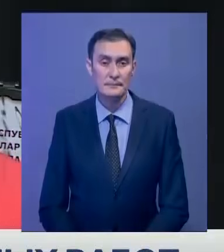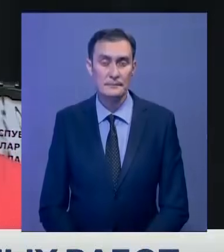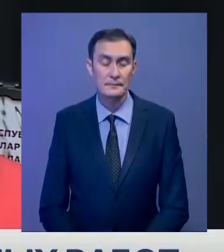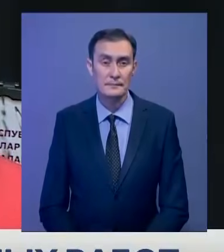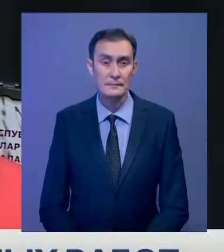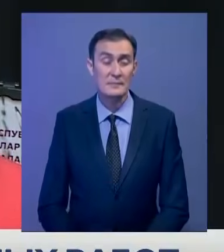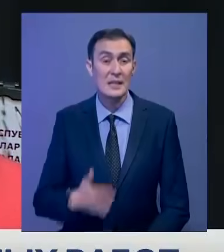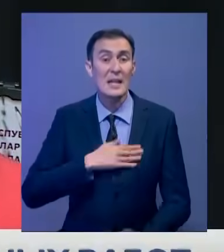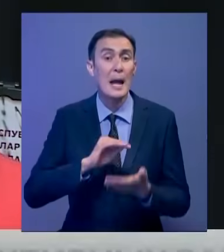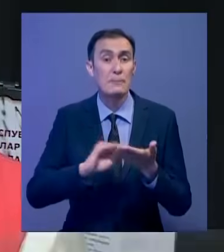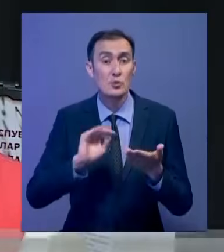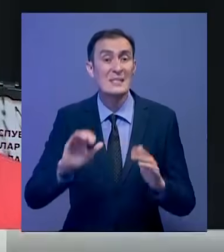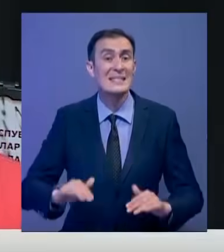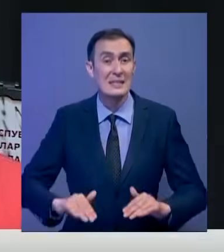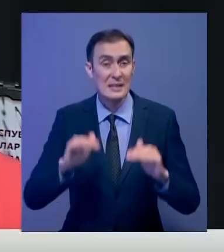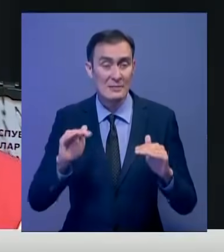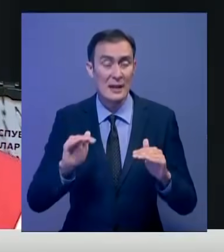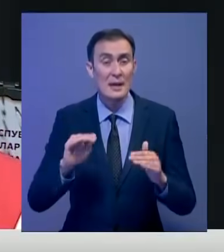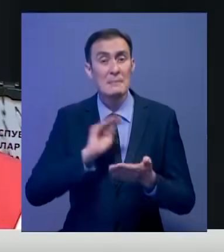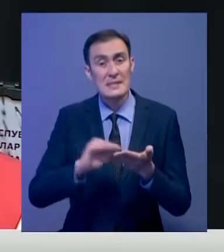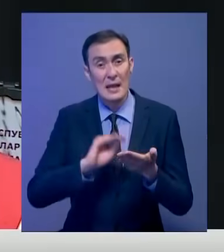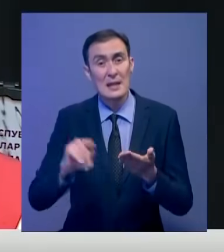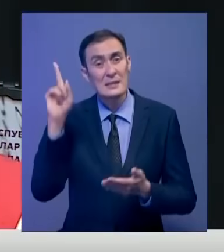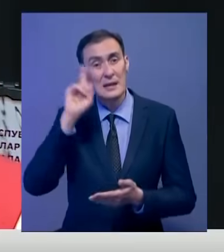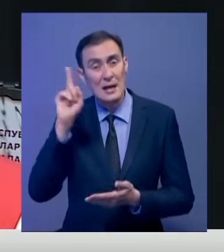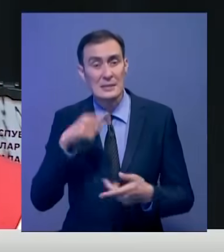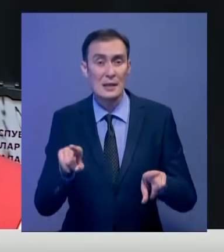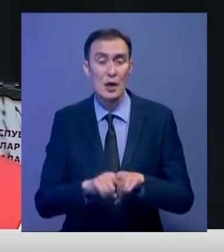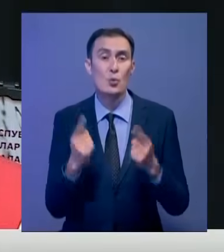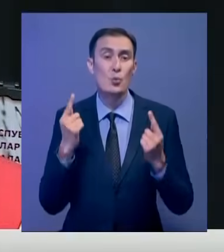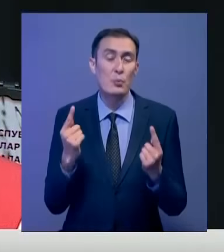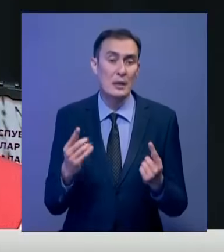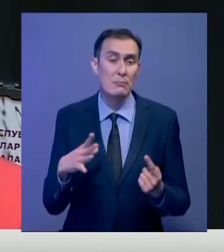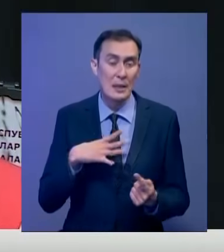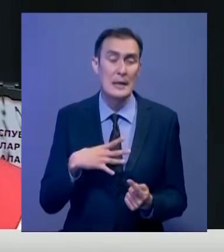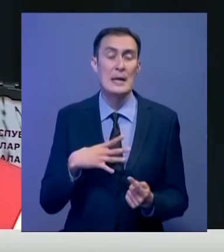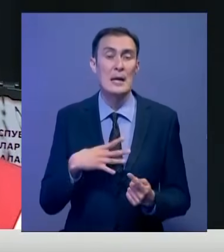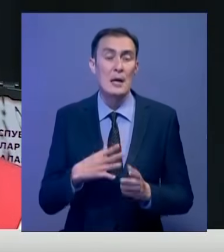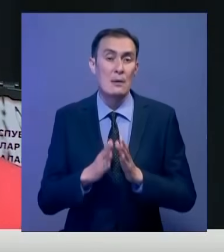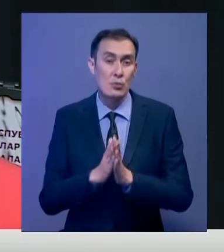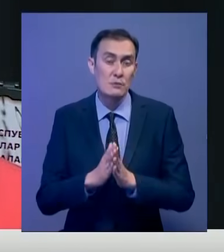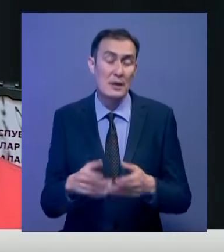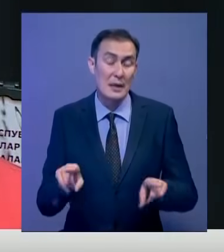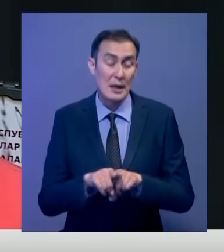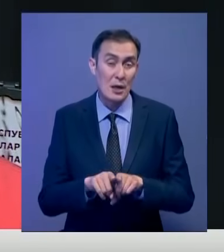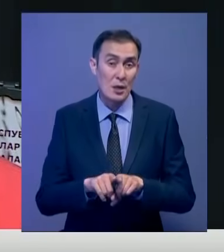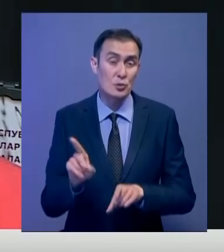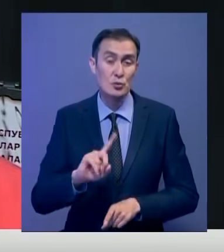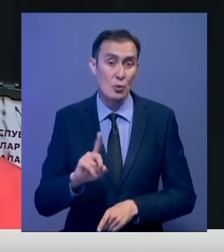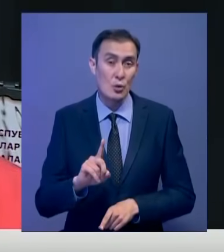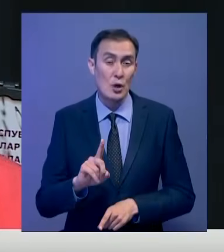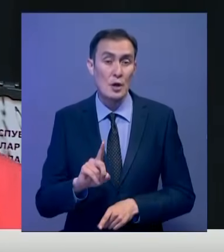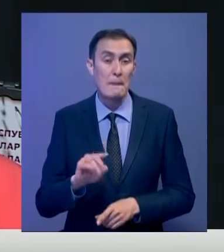Вообще пишу я с детства, писала сказки. Вот такая вот крупная проза, это получается,